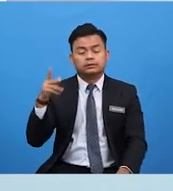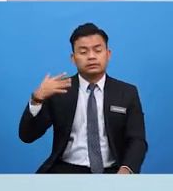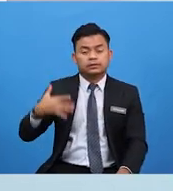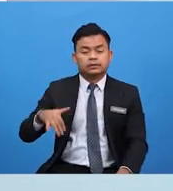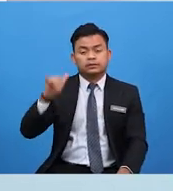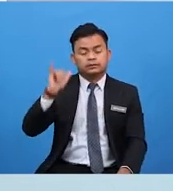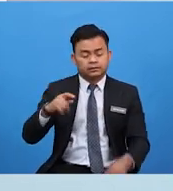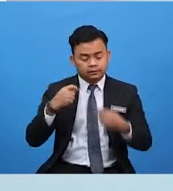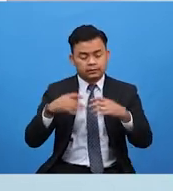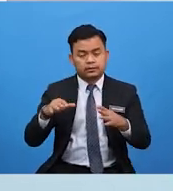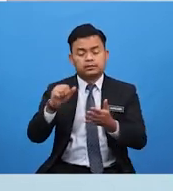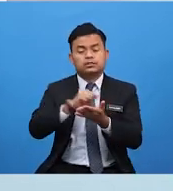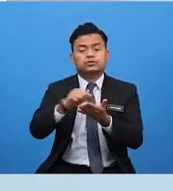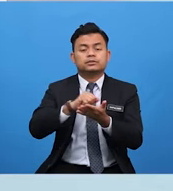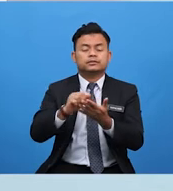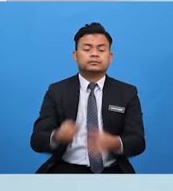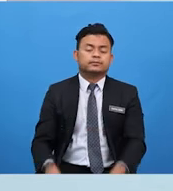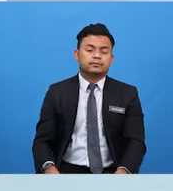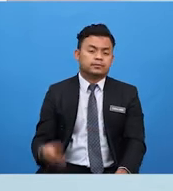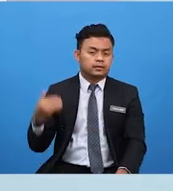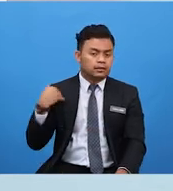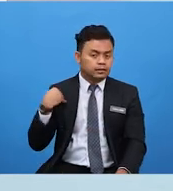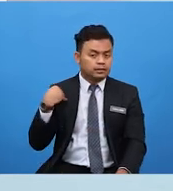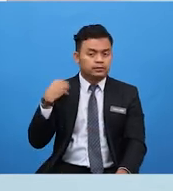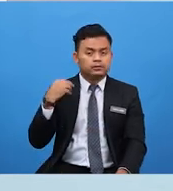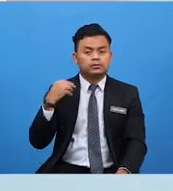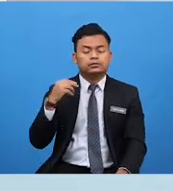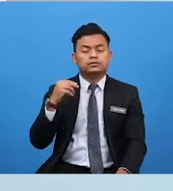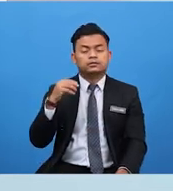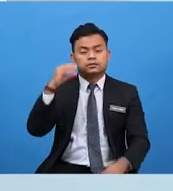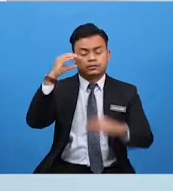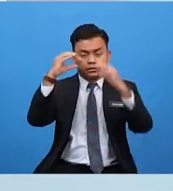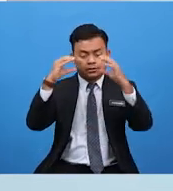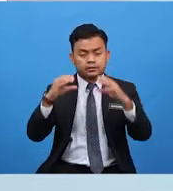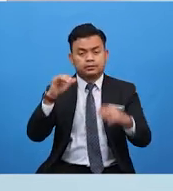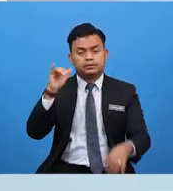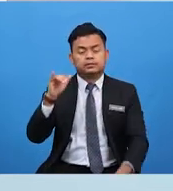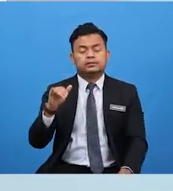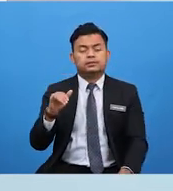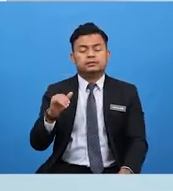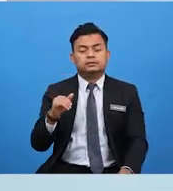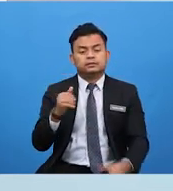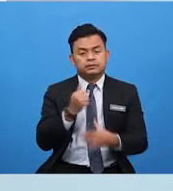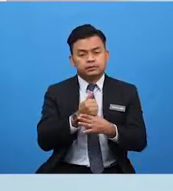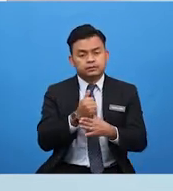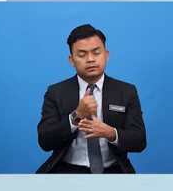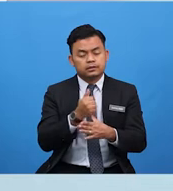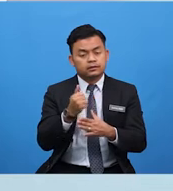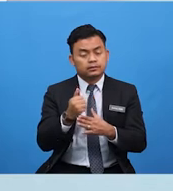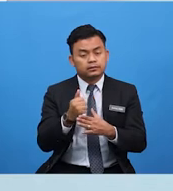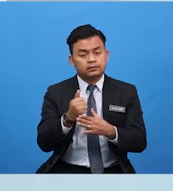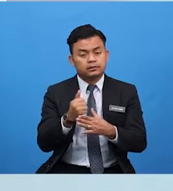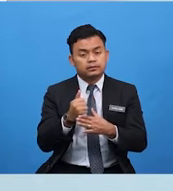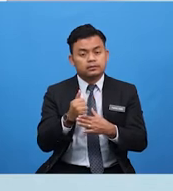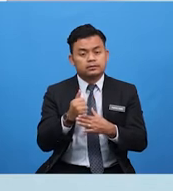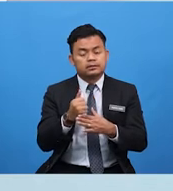dicuci. Terdapat 2 cara, iaitu pengeringan secara semula jadi atau